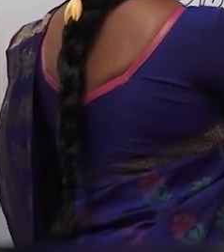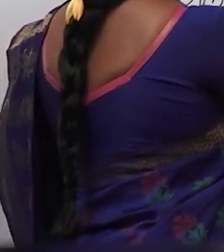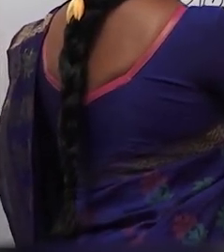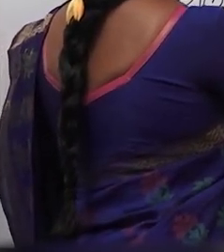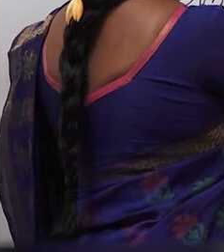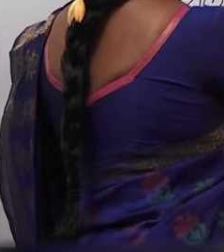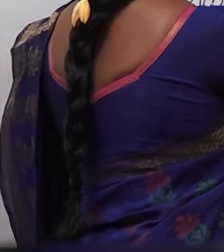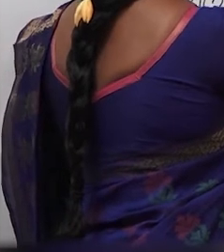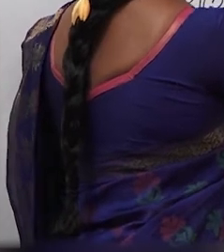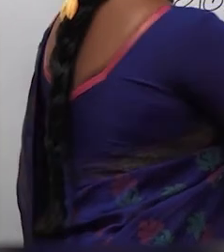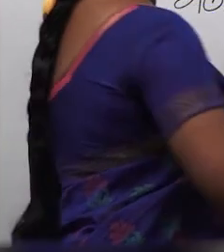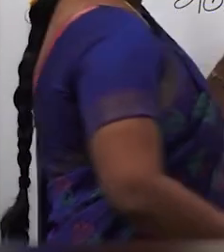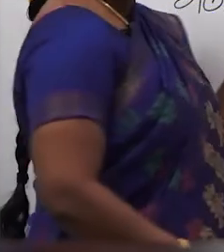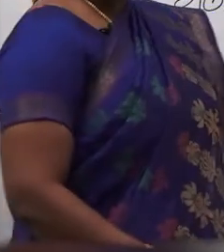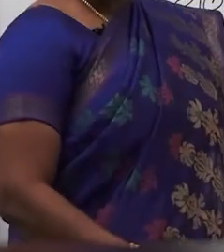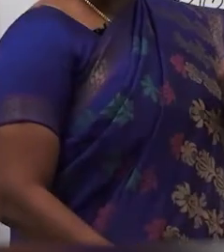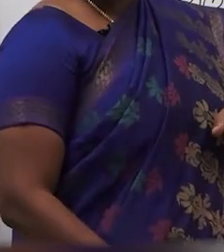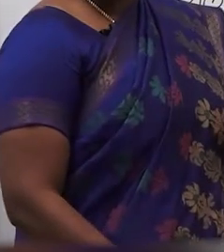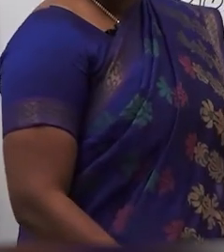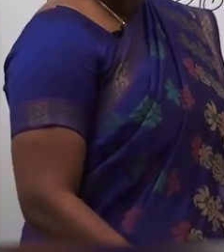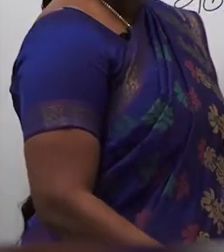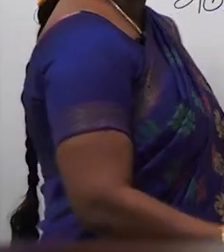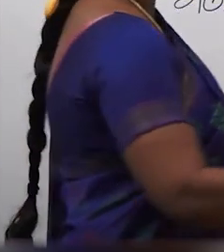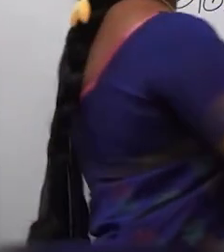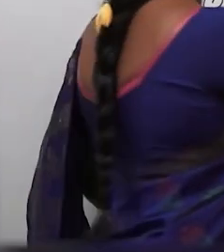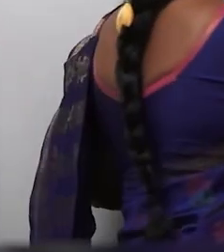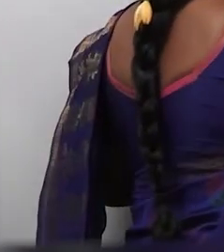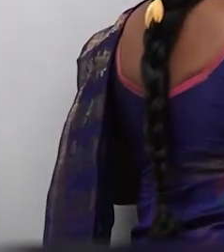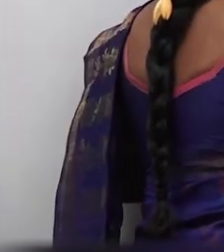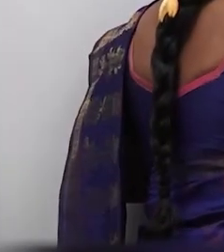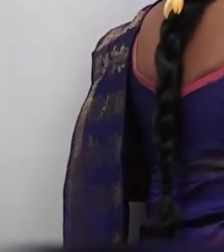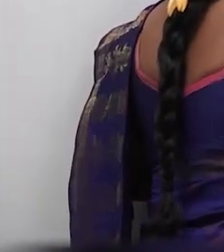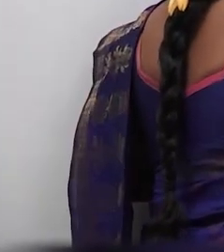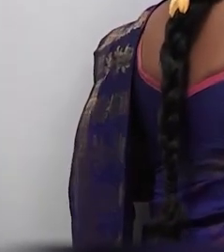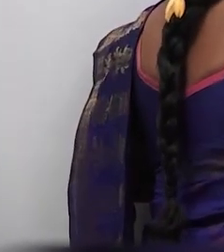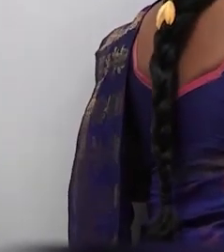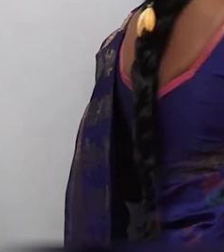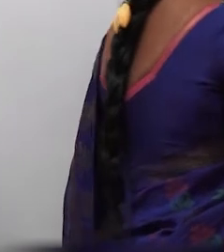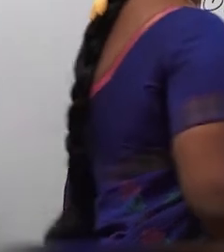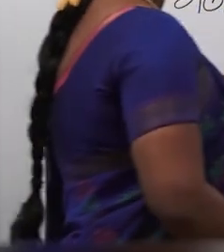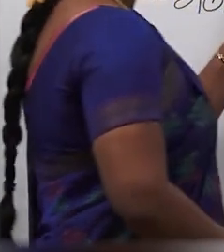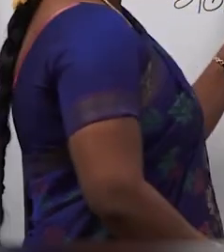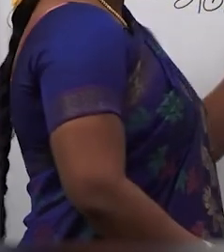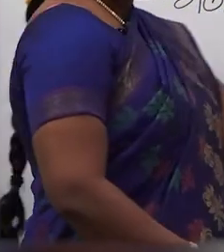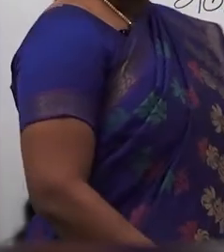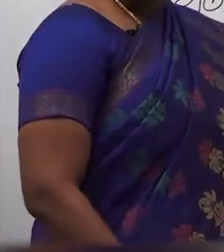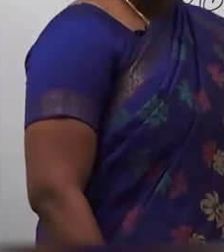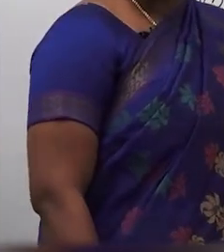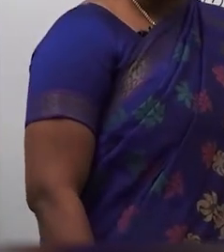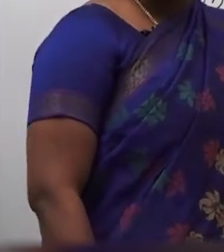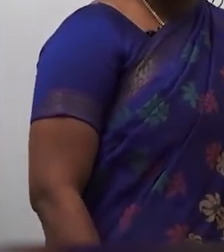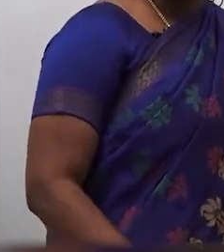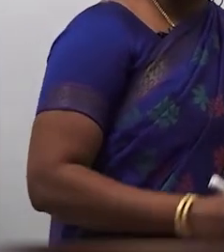110 டிகிரி இருக்கு. இந்த ரெண்டு கோணங்களை கூட்டும்போது நமக்கு என்ன கிடைக்கும்? 180 டிகிரி. அப்படி கிடைச்சுச்சுனா